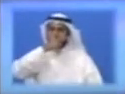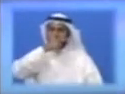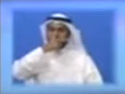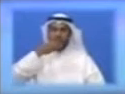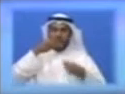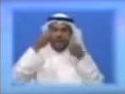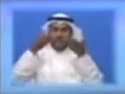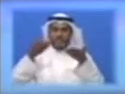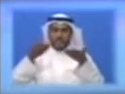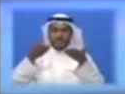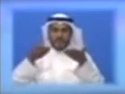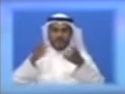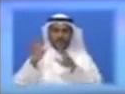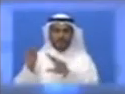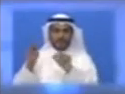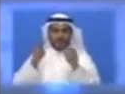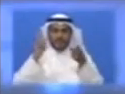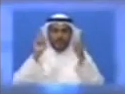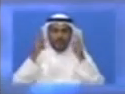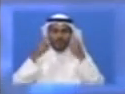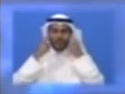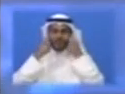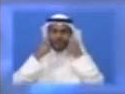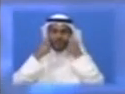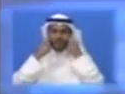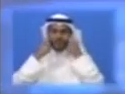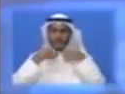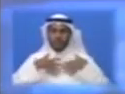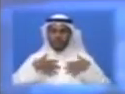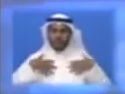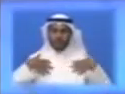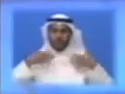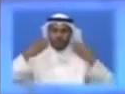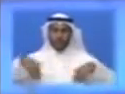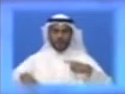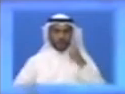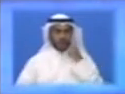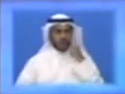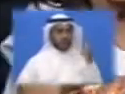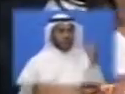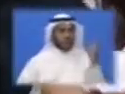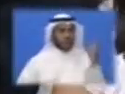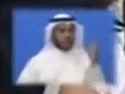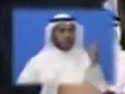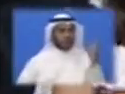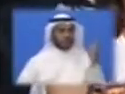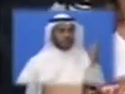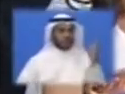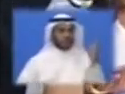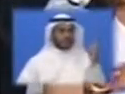أداء أم المعاق، وقد كرم الحفل أفضل 10 أمهات للمعاقين.